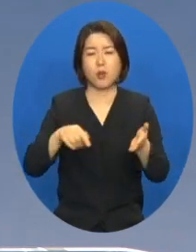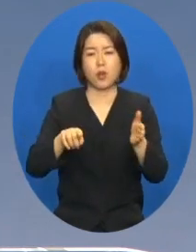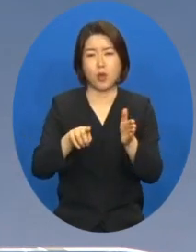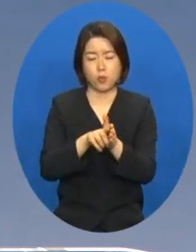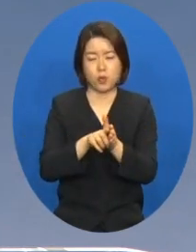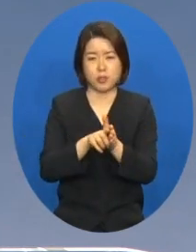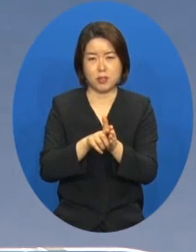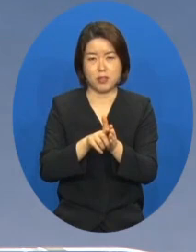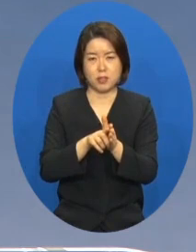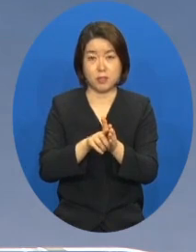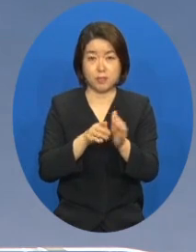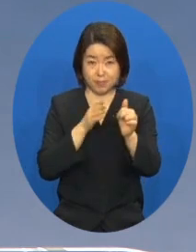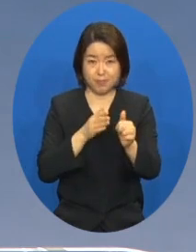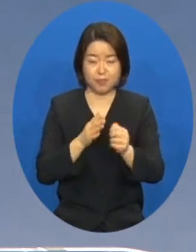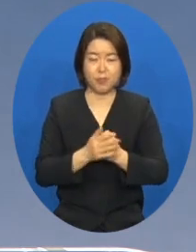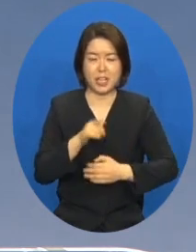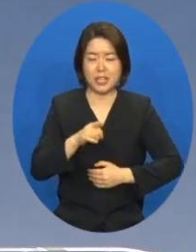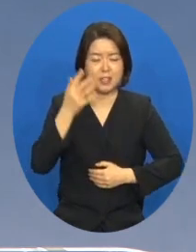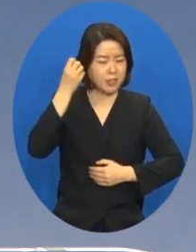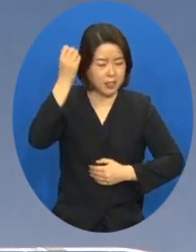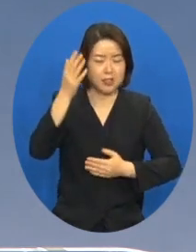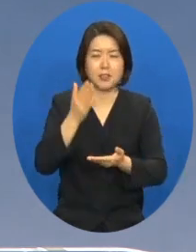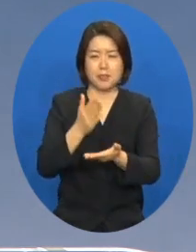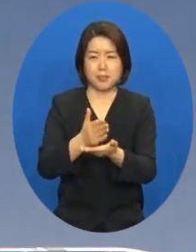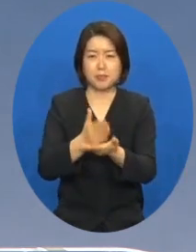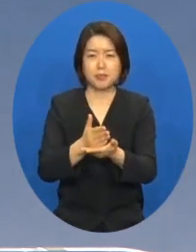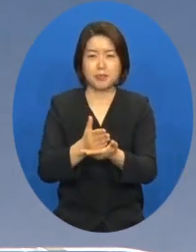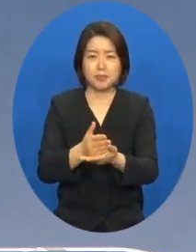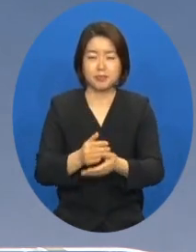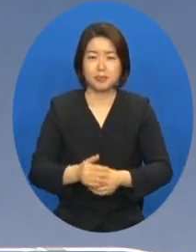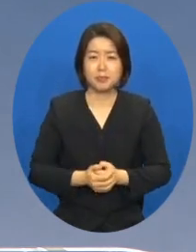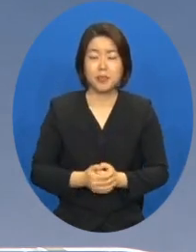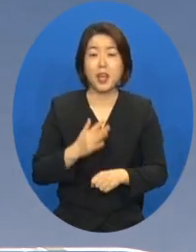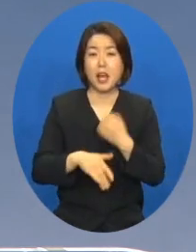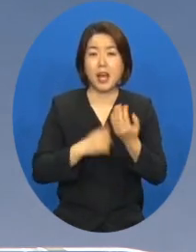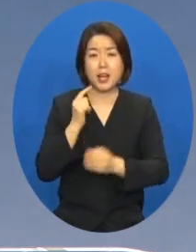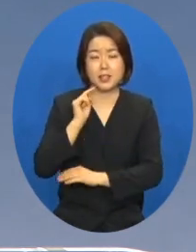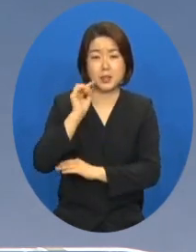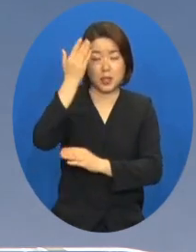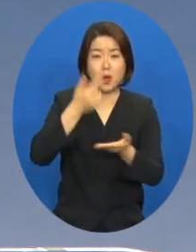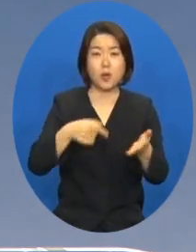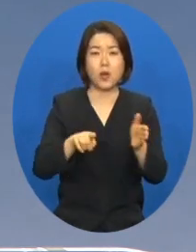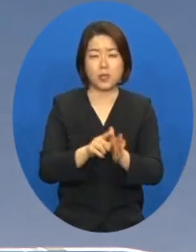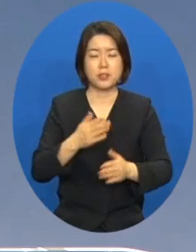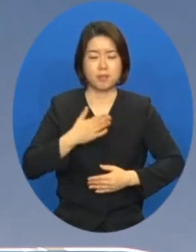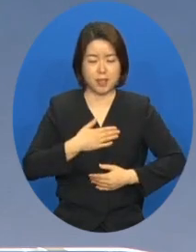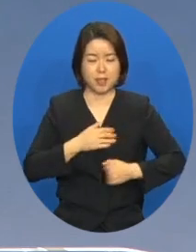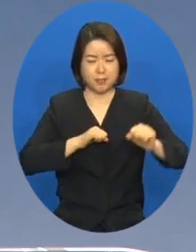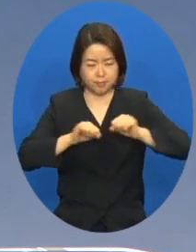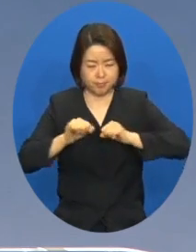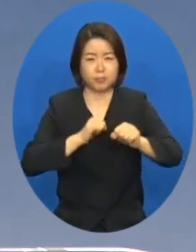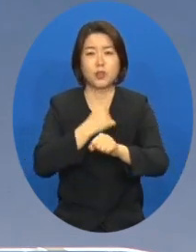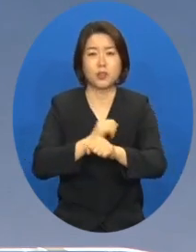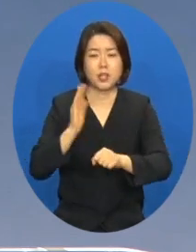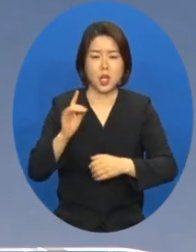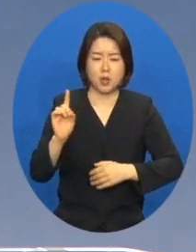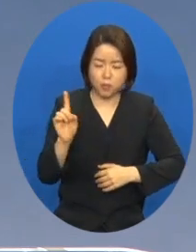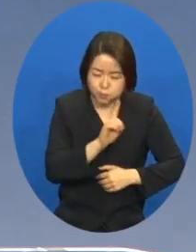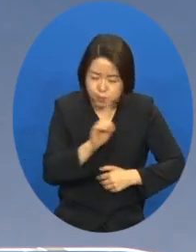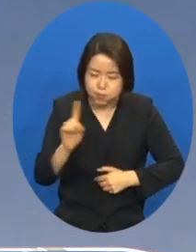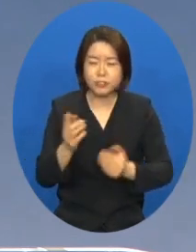된다. 이걸 잊어버리면 안 돼요. 하나님의 영광을 위해서 내가 해야 된다. 무엇을